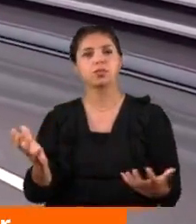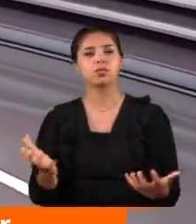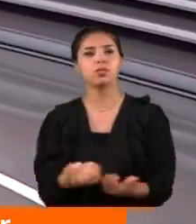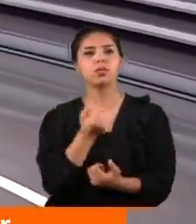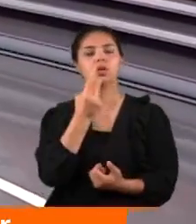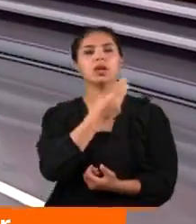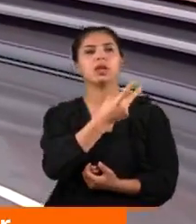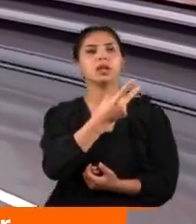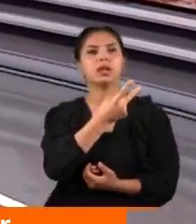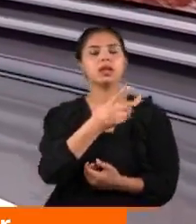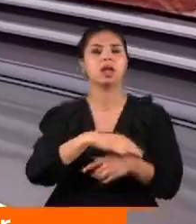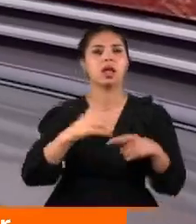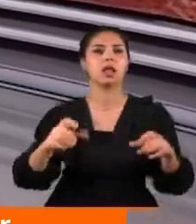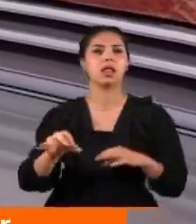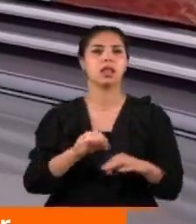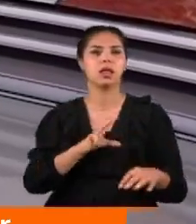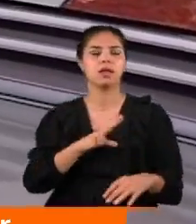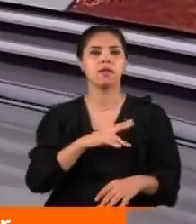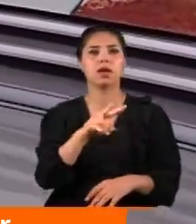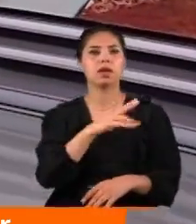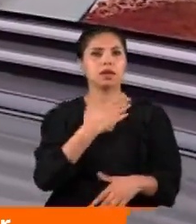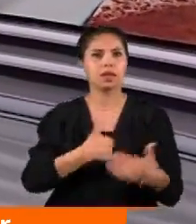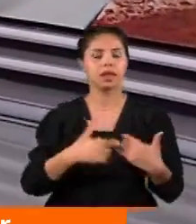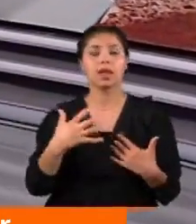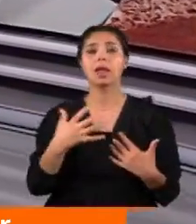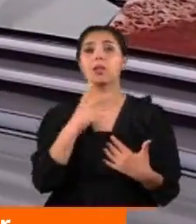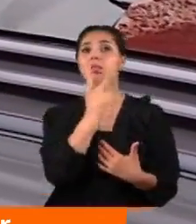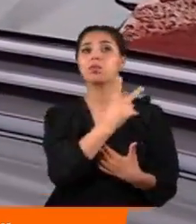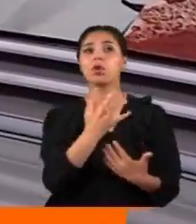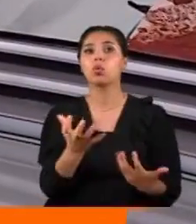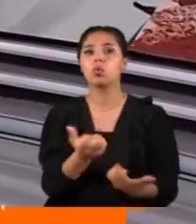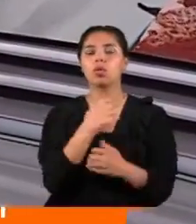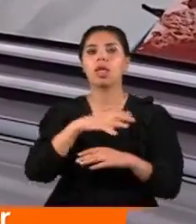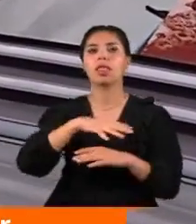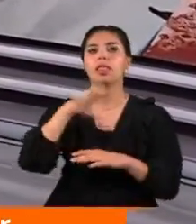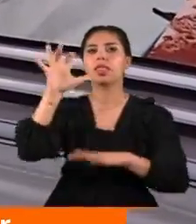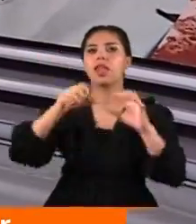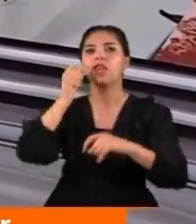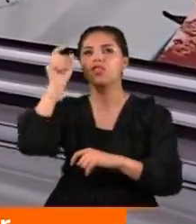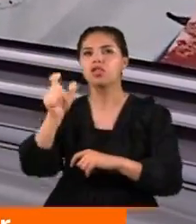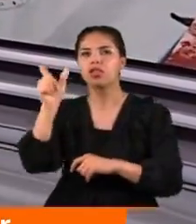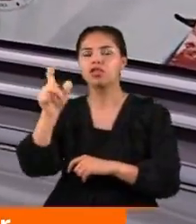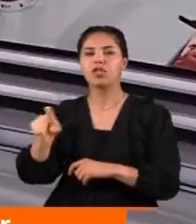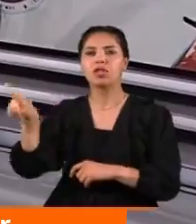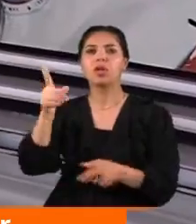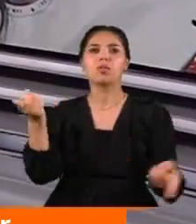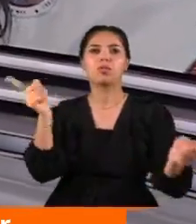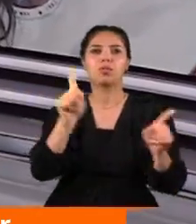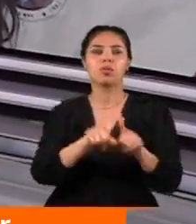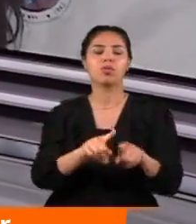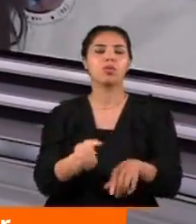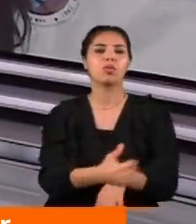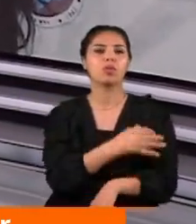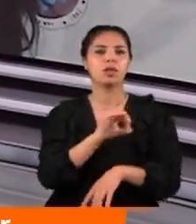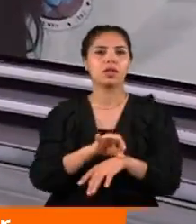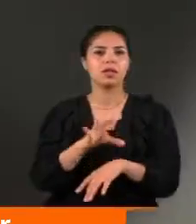Kurtulanlar hastanede tedavi görüyordu. Yaralılar kendilerini kurtaran dağcılarla bir araya geldi. O buluşmada duygusal anlar yaşandı.